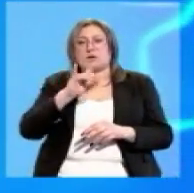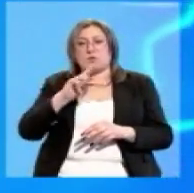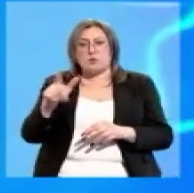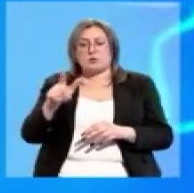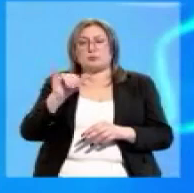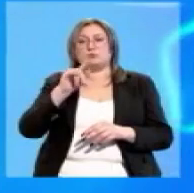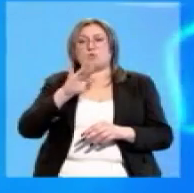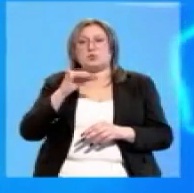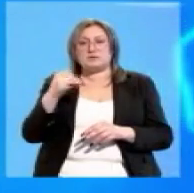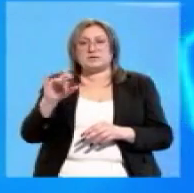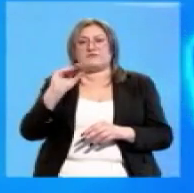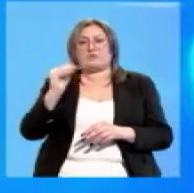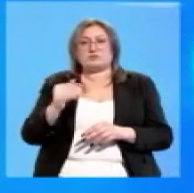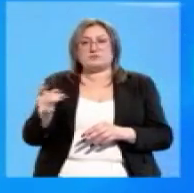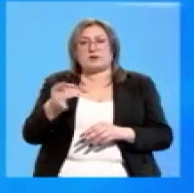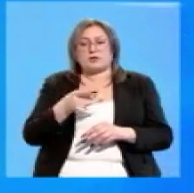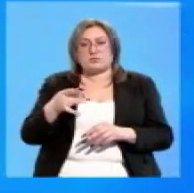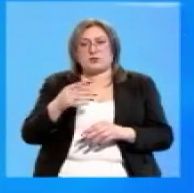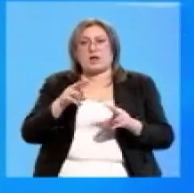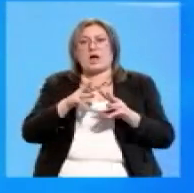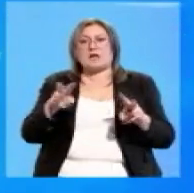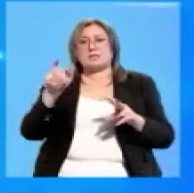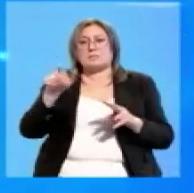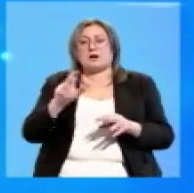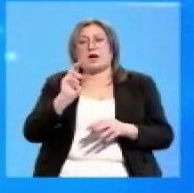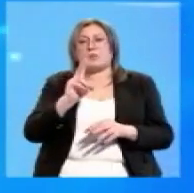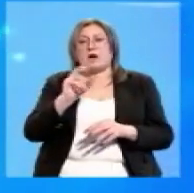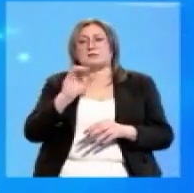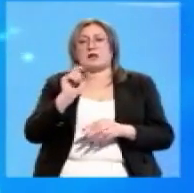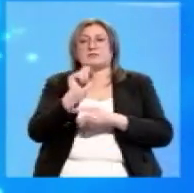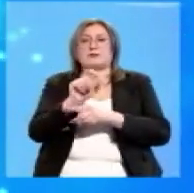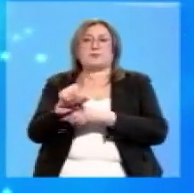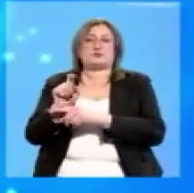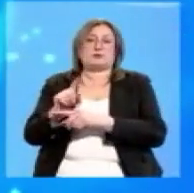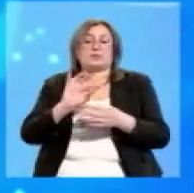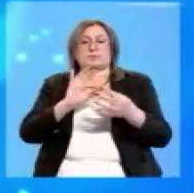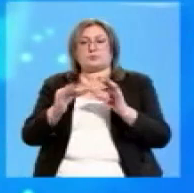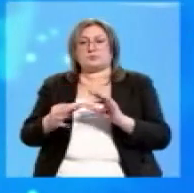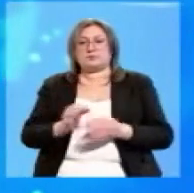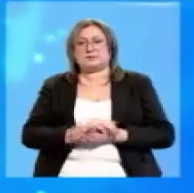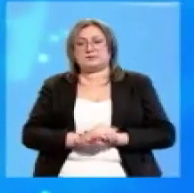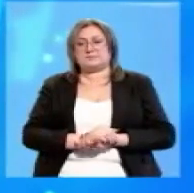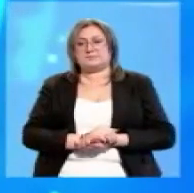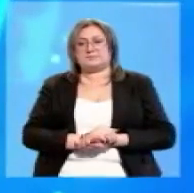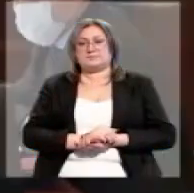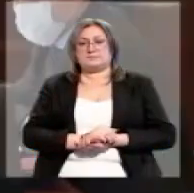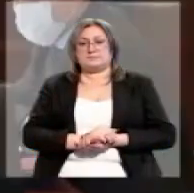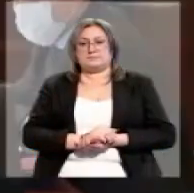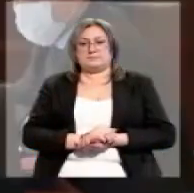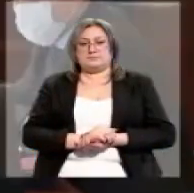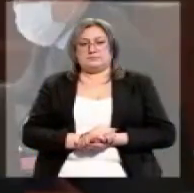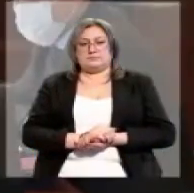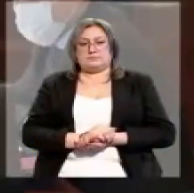Сарыкольского, Узункольского и Федоровского районов. Аким области Кумар Аксакалов дал ряд поручений. Подробности в следующем сюжете.